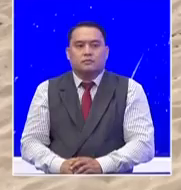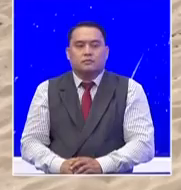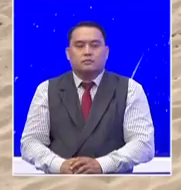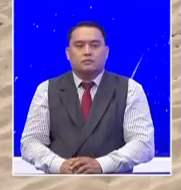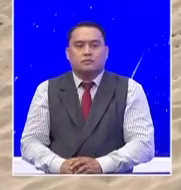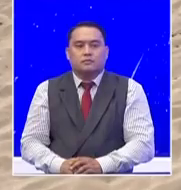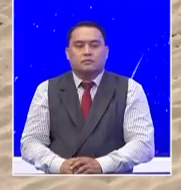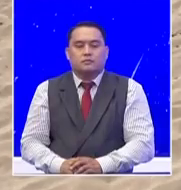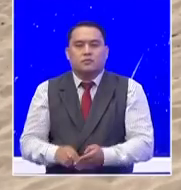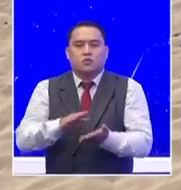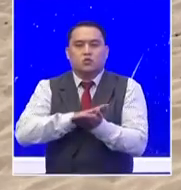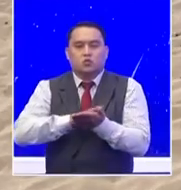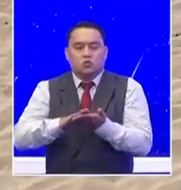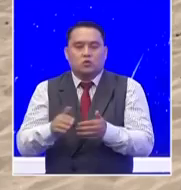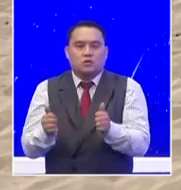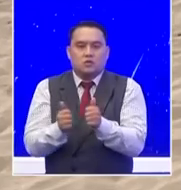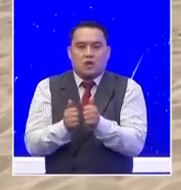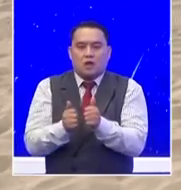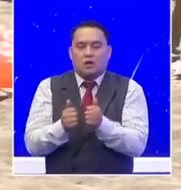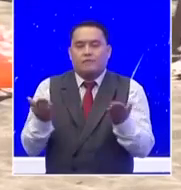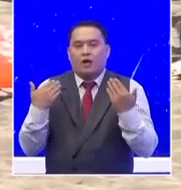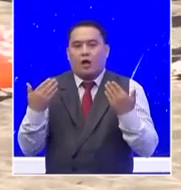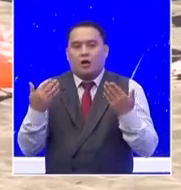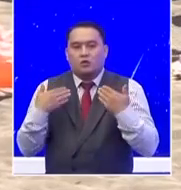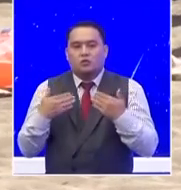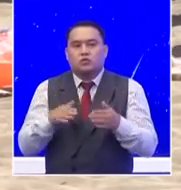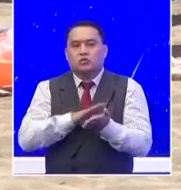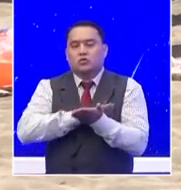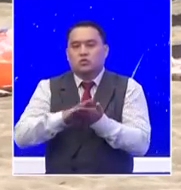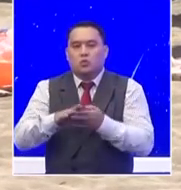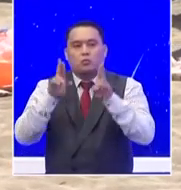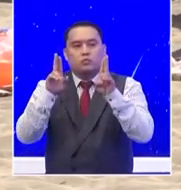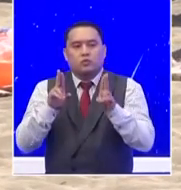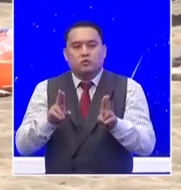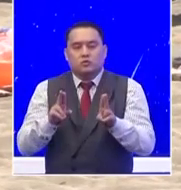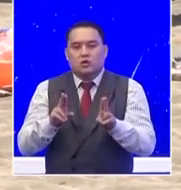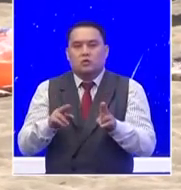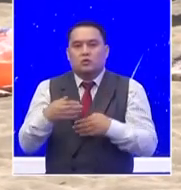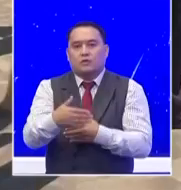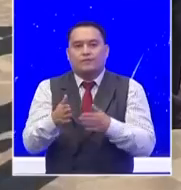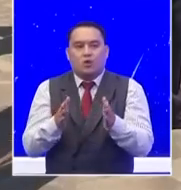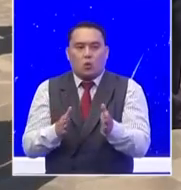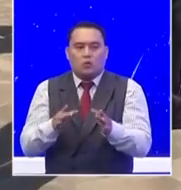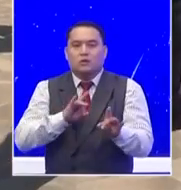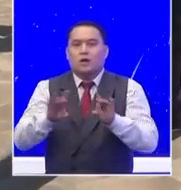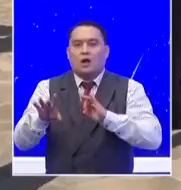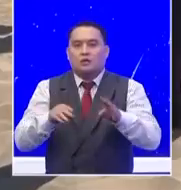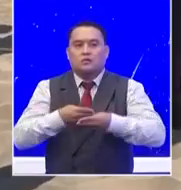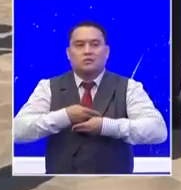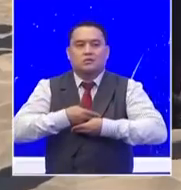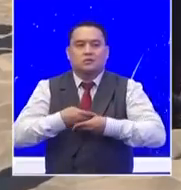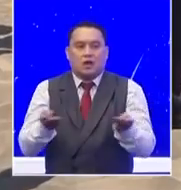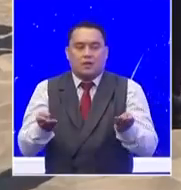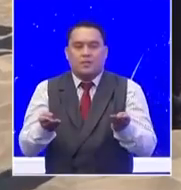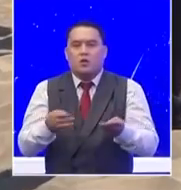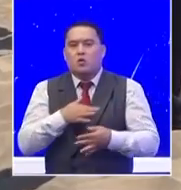Көл жағасының тазалығын сақтау әрбір адамның міндеті. Экологтар көлге келген демалушыларға қоқыс торбаларынан бөлек жаднама қағаздарында таратты.